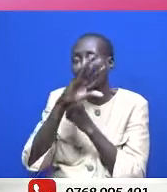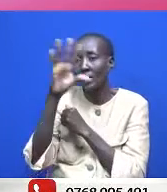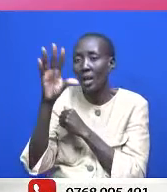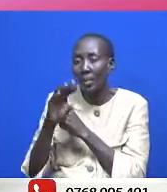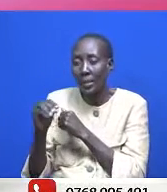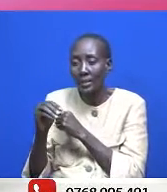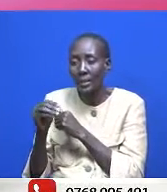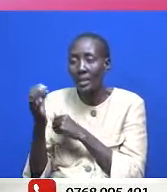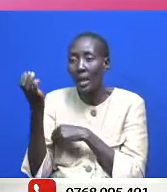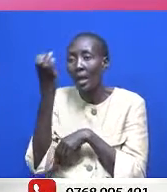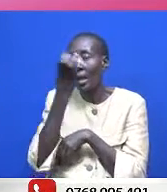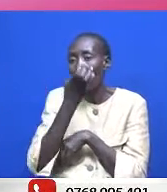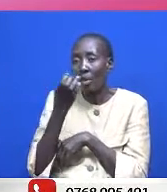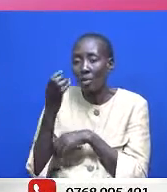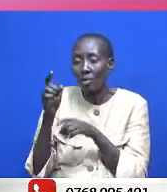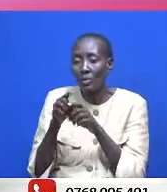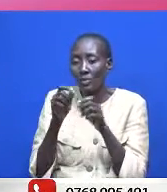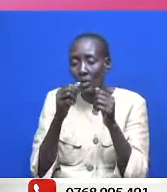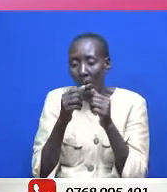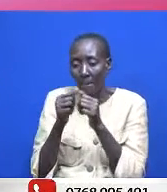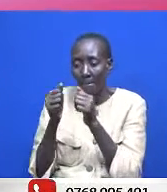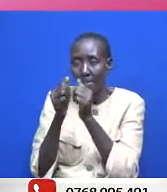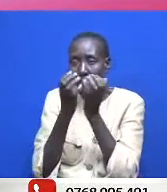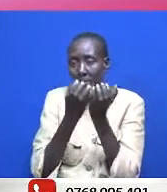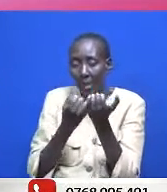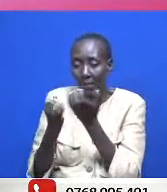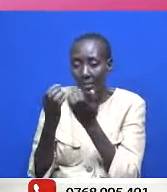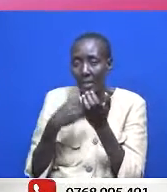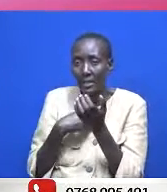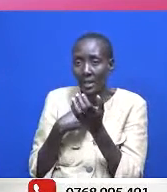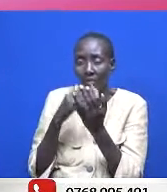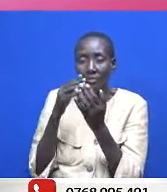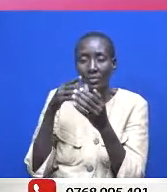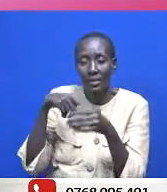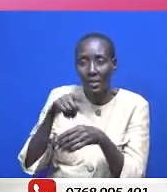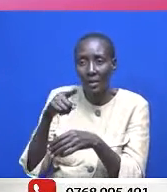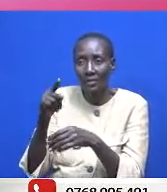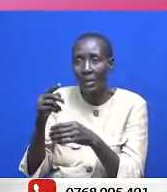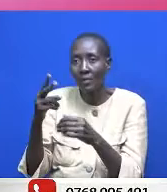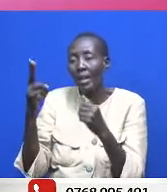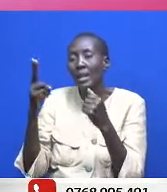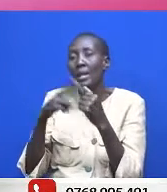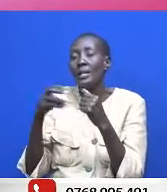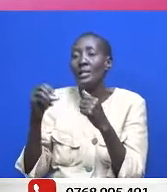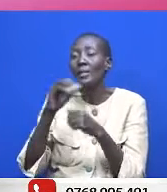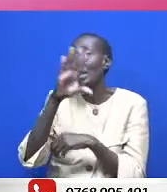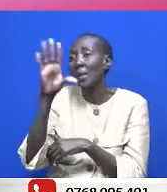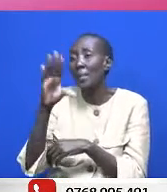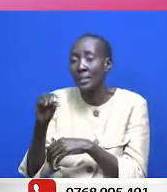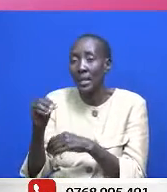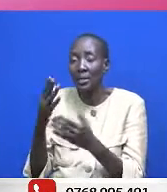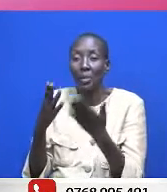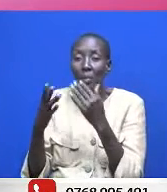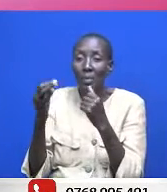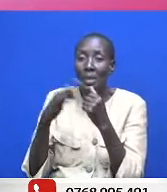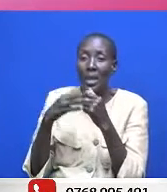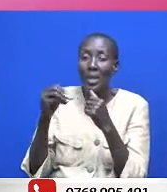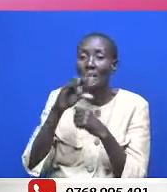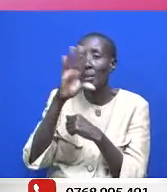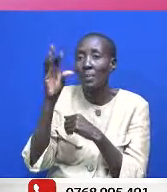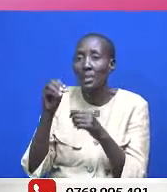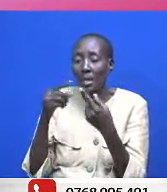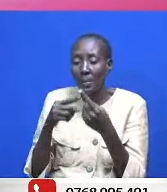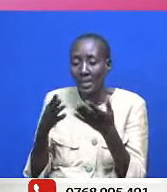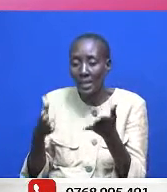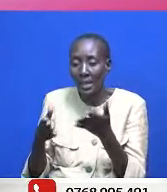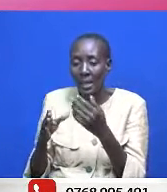Europa wanafanya biashara kati yao ya asilimia 70 na kitu, karibu wa 80. Hapa bara la Afrika, ukiangalia